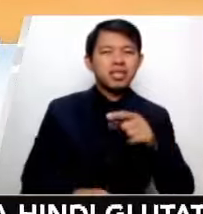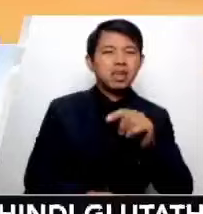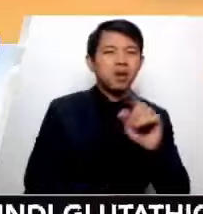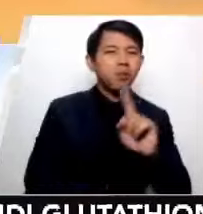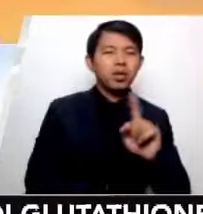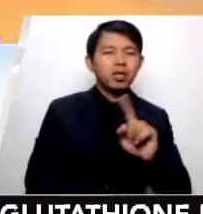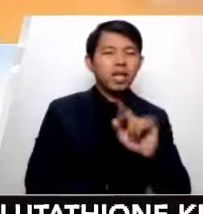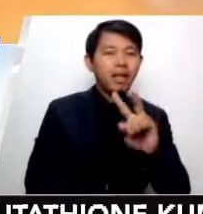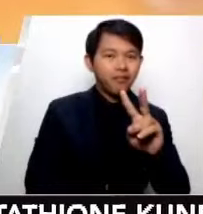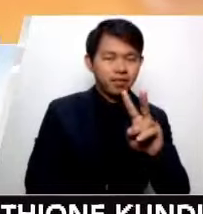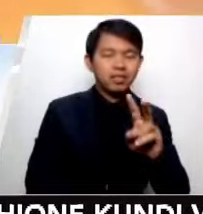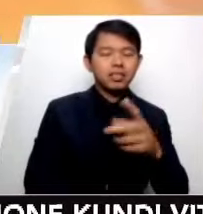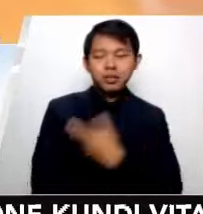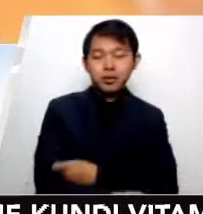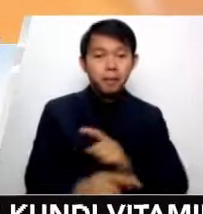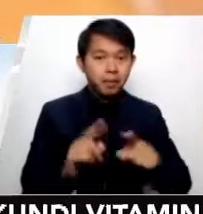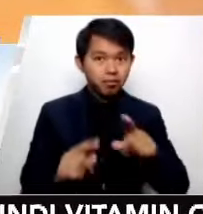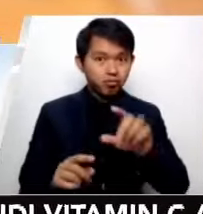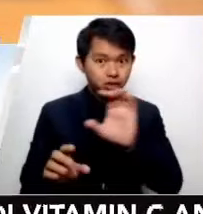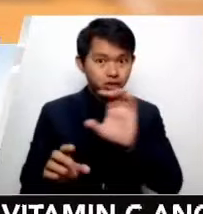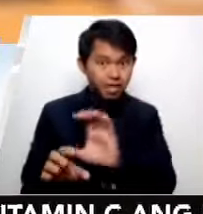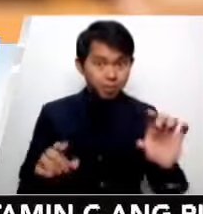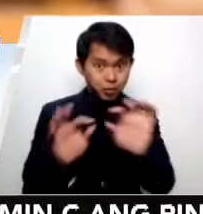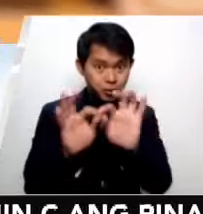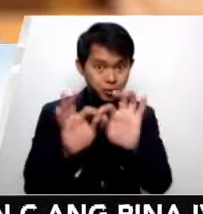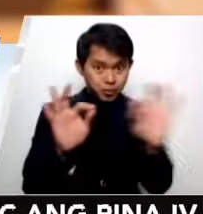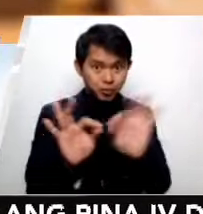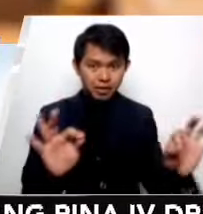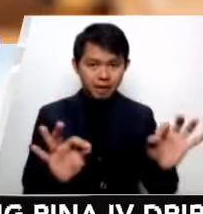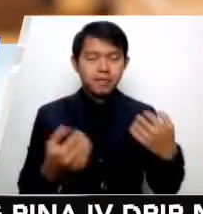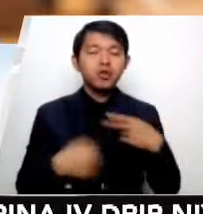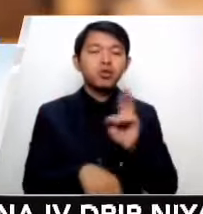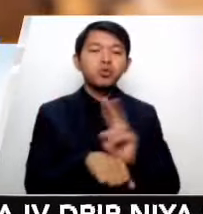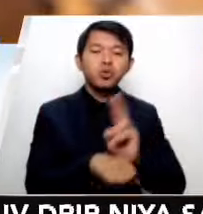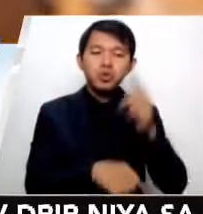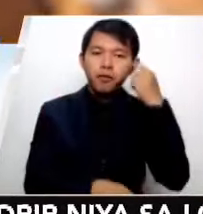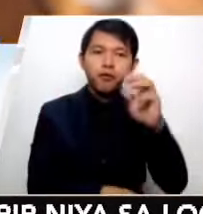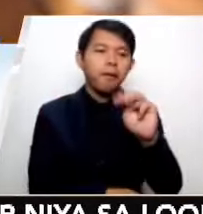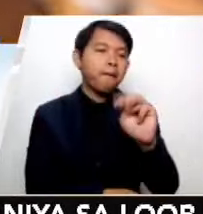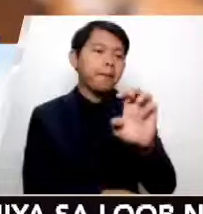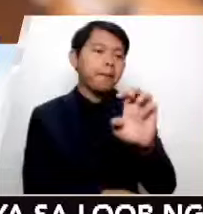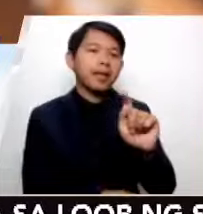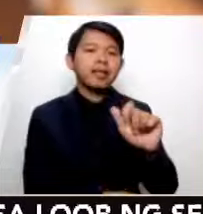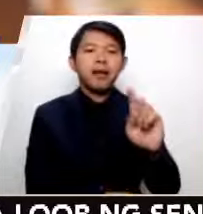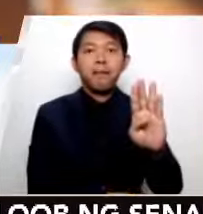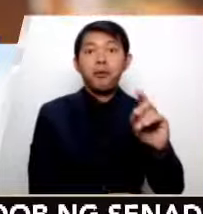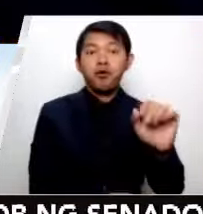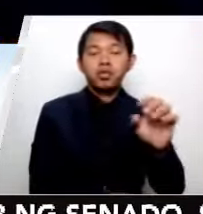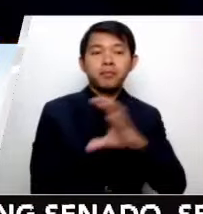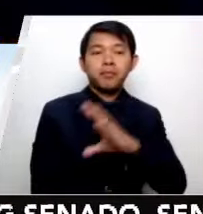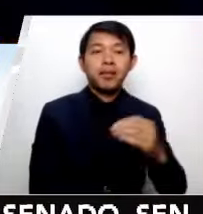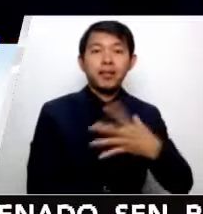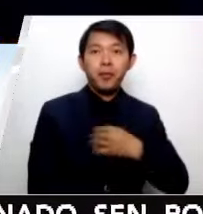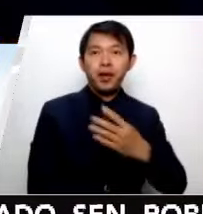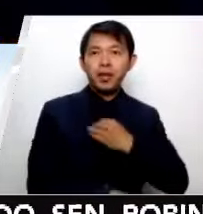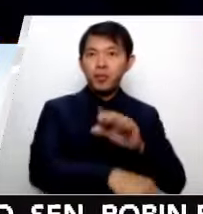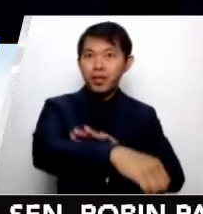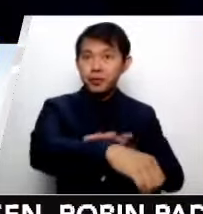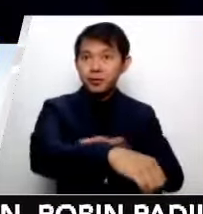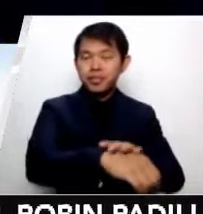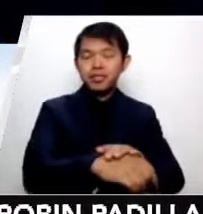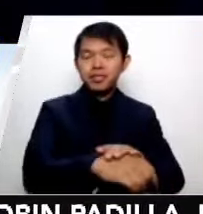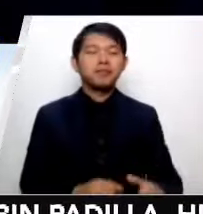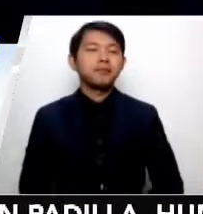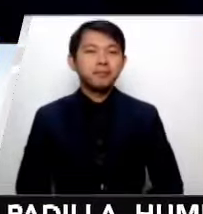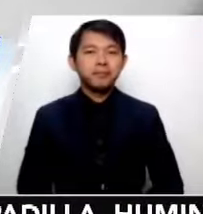sa kanyang caption na nakakatulong ito sa metabolism at whitening. Isa sa mga pumuna sa ginawa ni Mariel, si Senate Ethics Committee